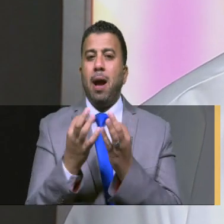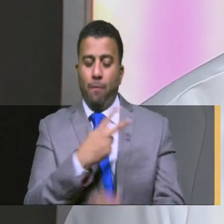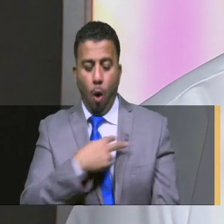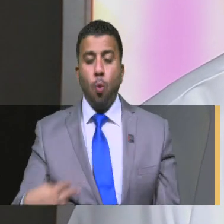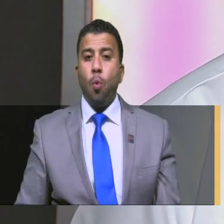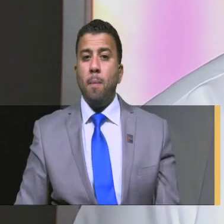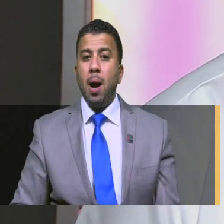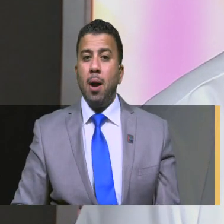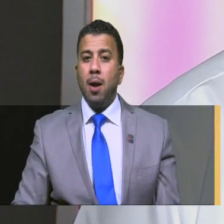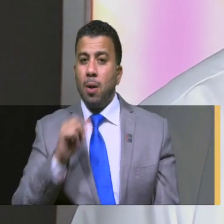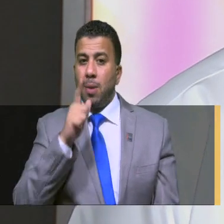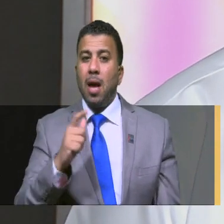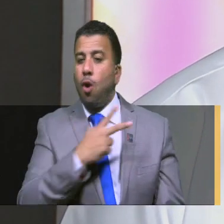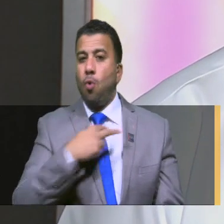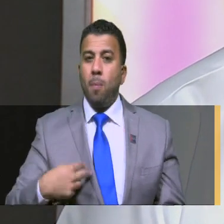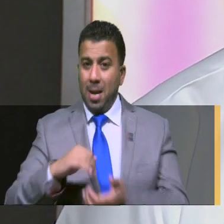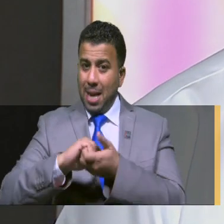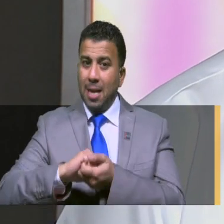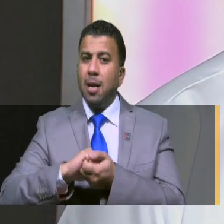الحكومة في الحكومة الاتحادية،